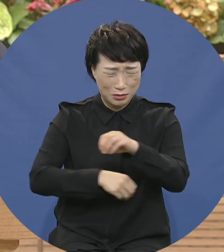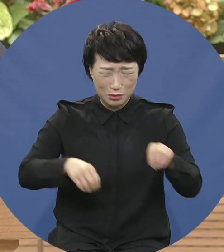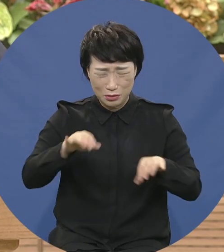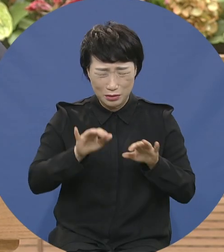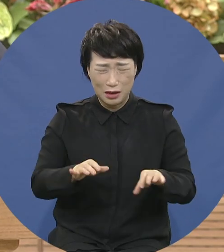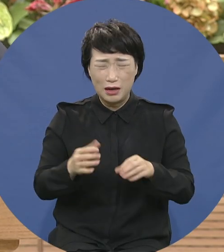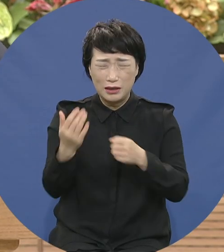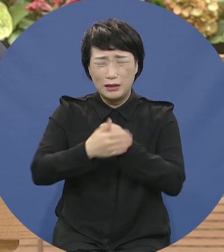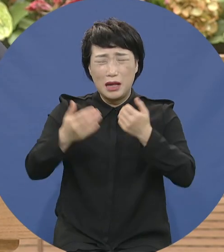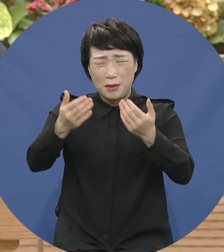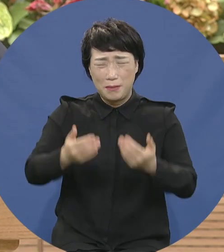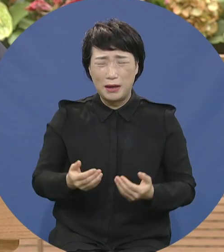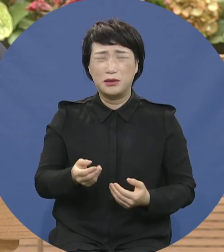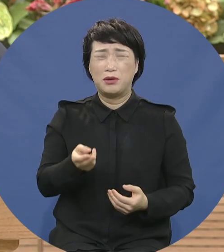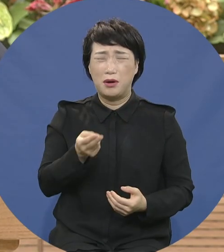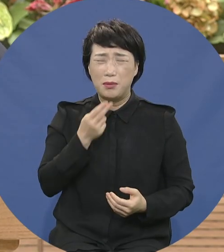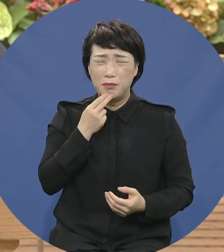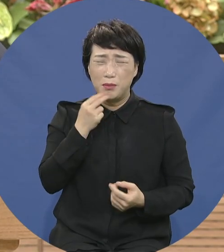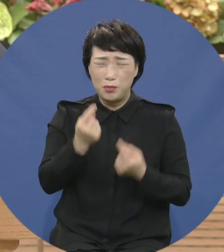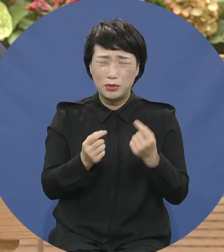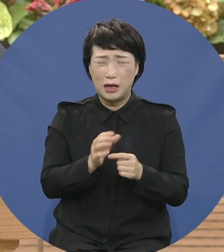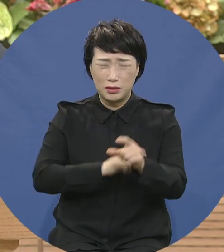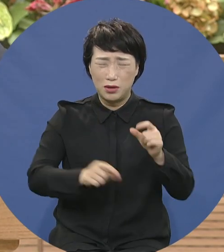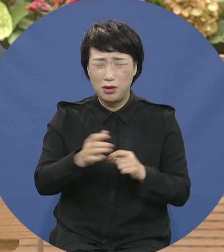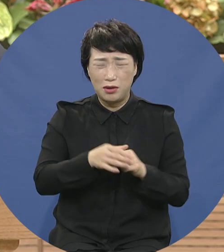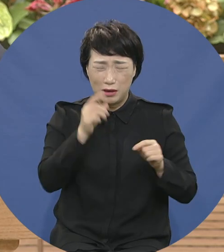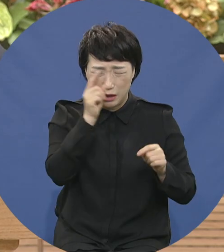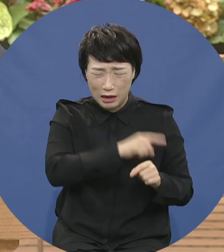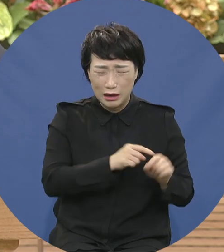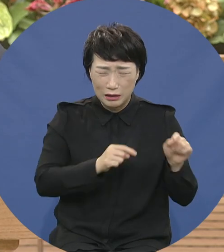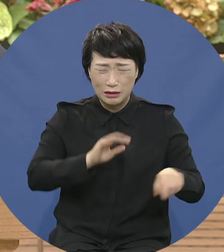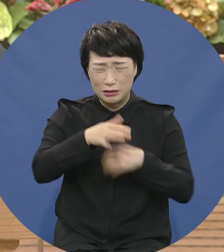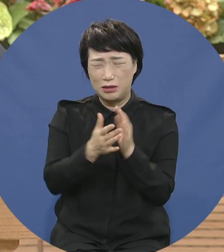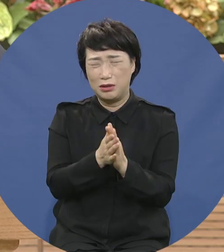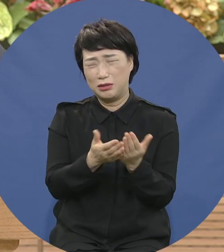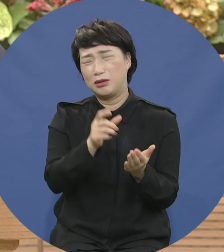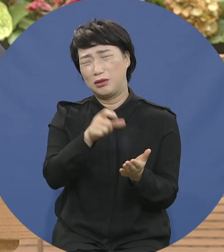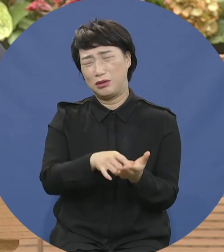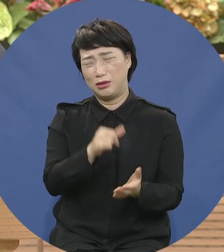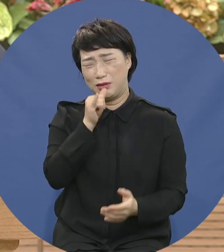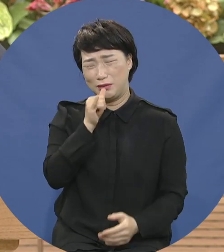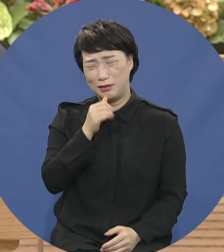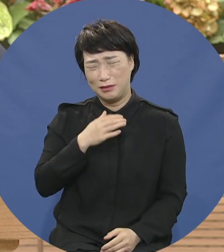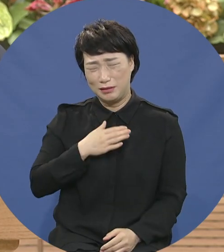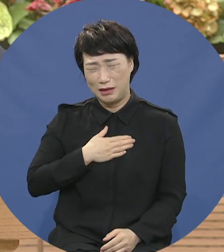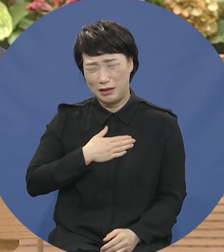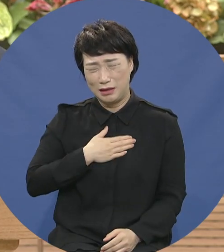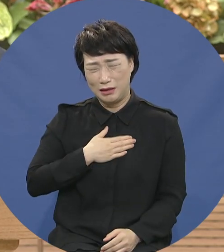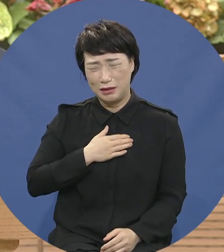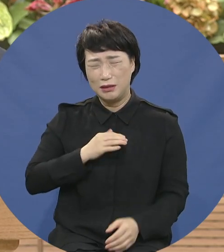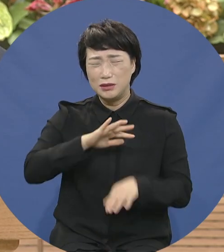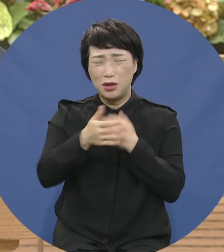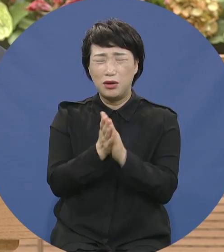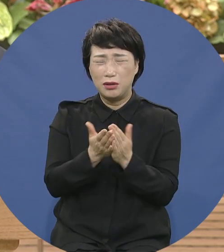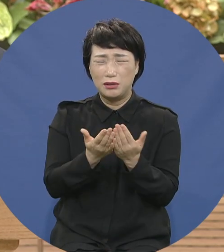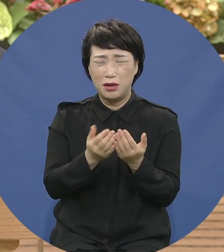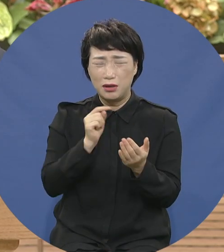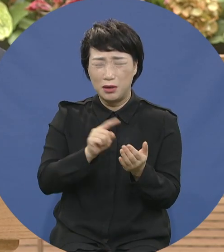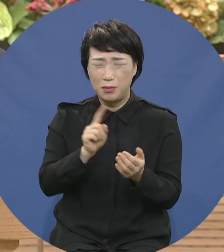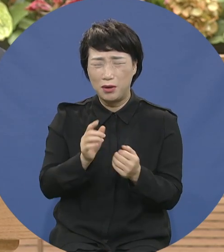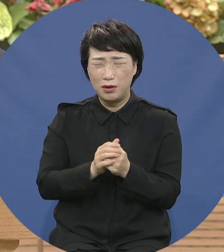차라리 은혜를 안 입은 자만 못하다고 성경은 말했으며 안 입은 자가 더